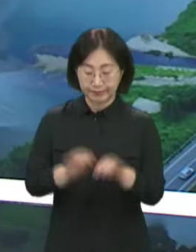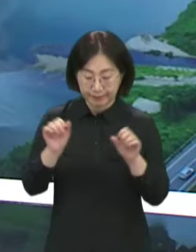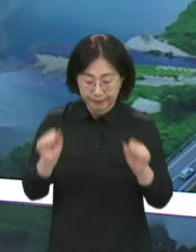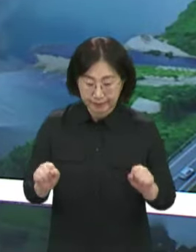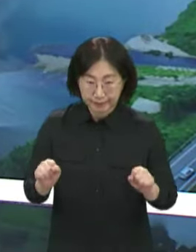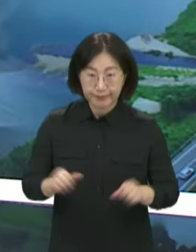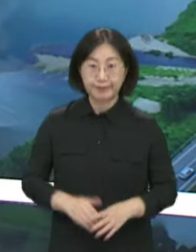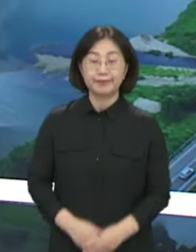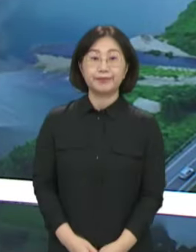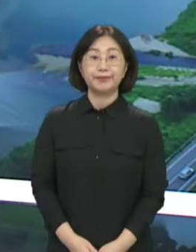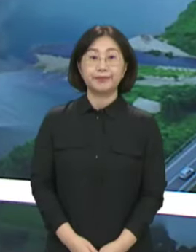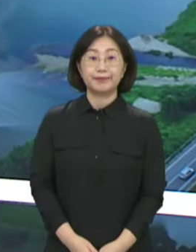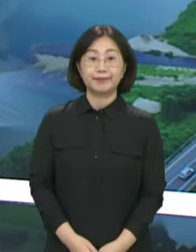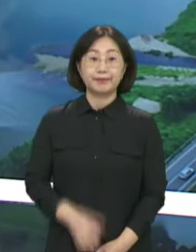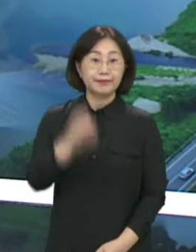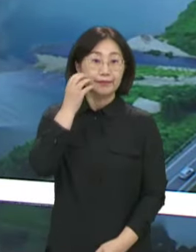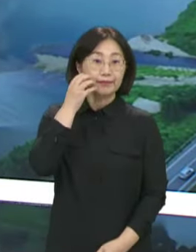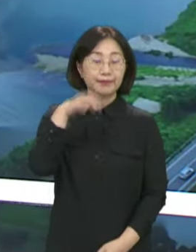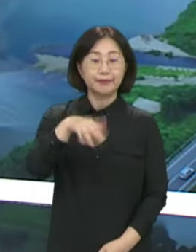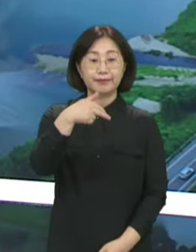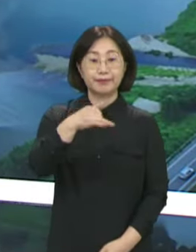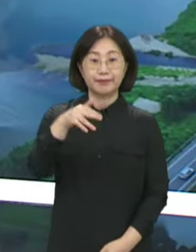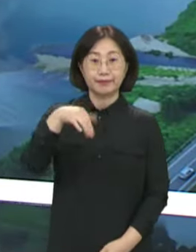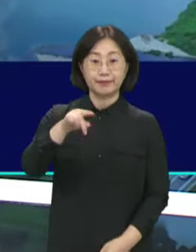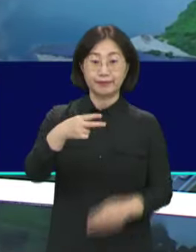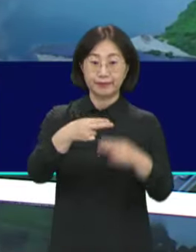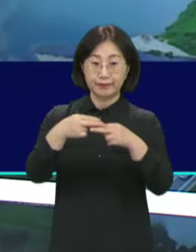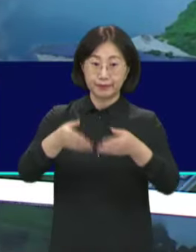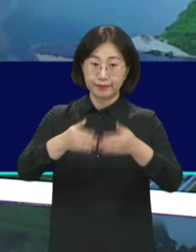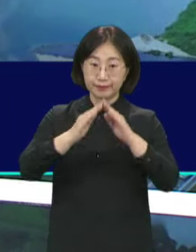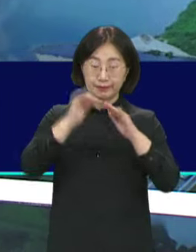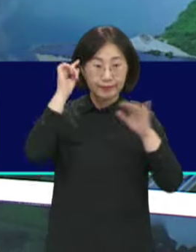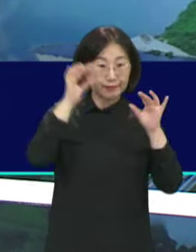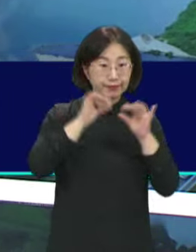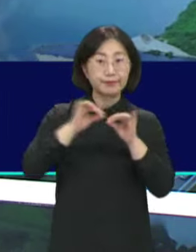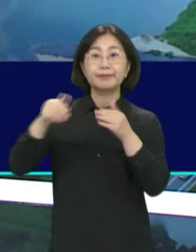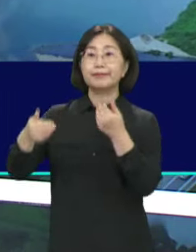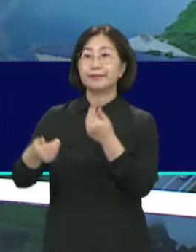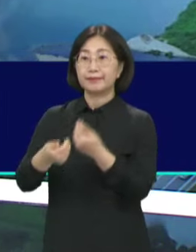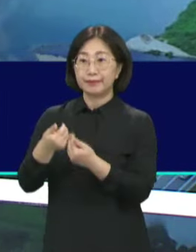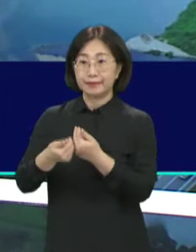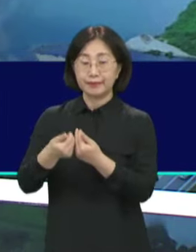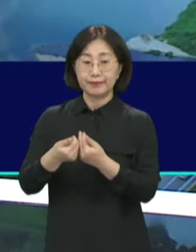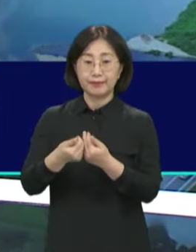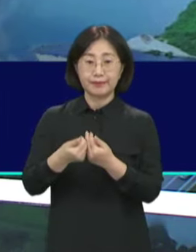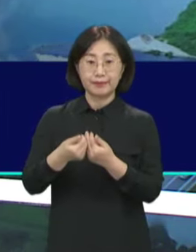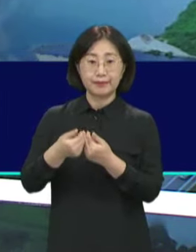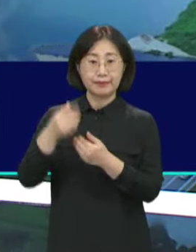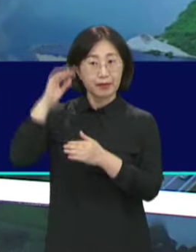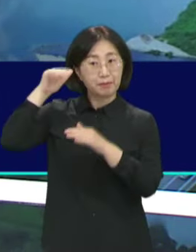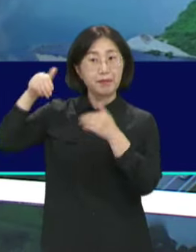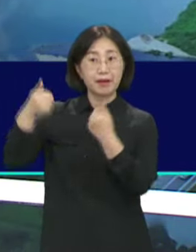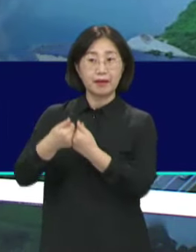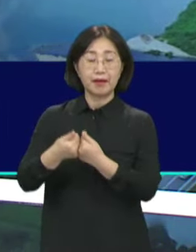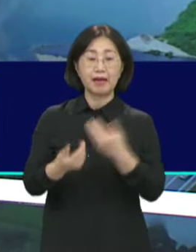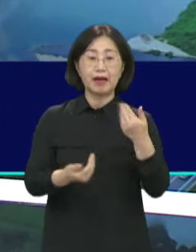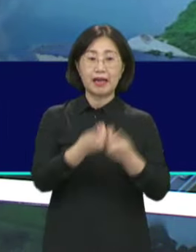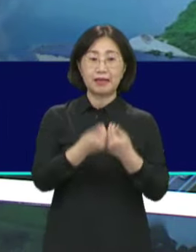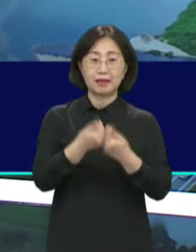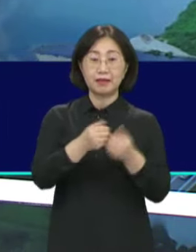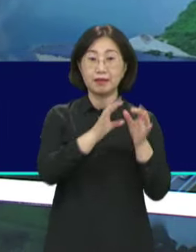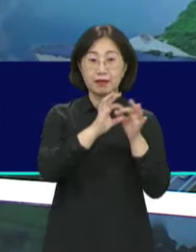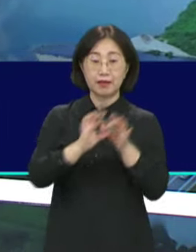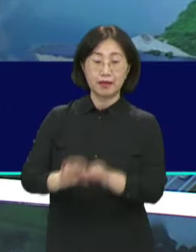여러분 안녕하십니까? 청양 지천댐 건설을 둘러싼 찬반 갈등이 더욱 심해지고 있습니다. 환경부가 지천댐